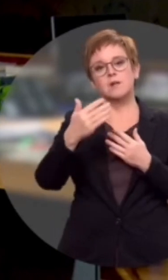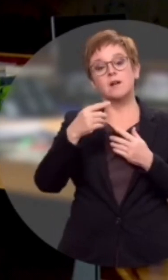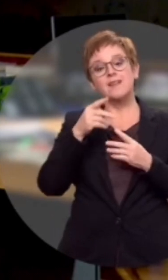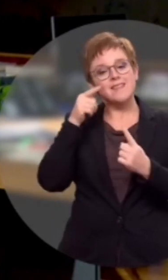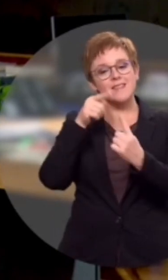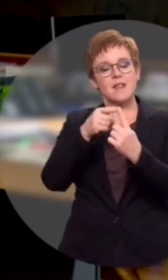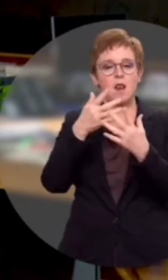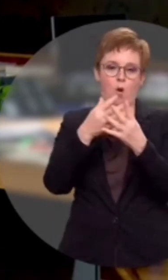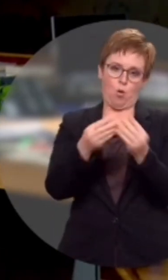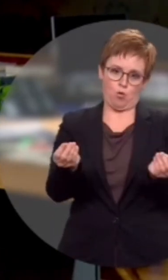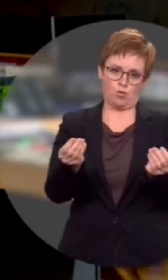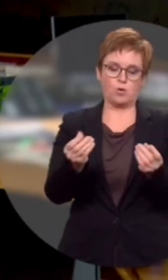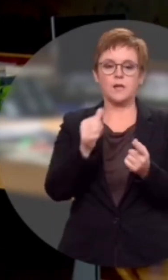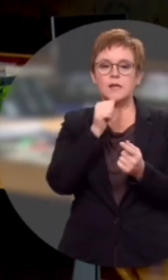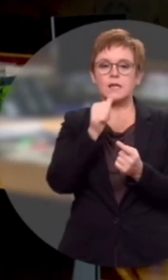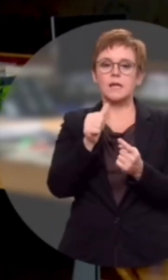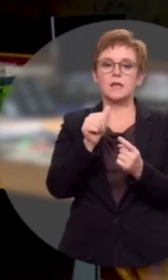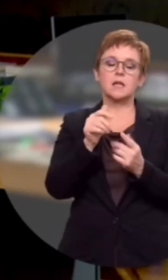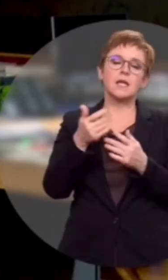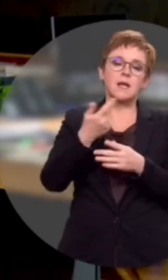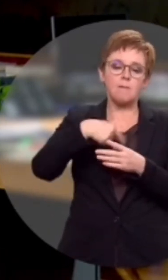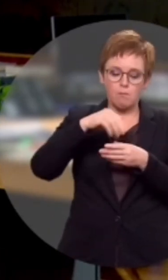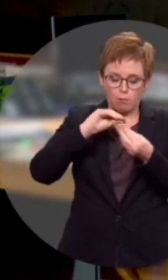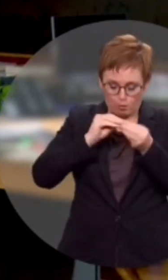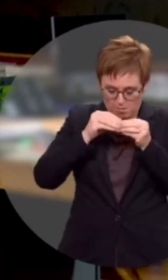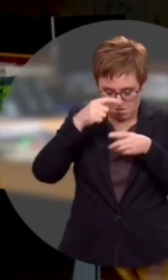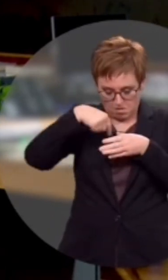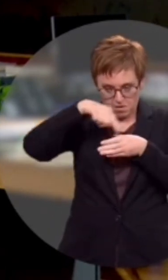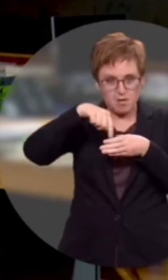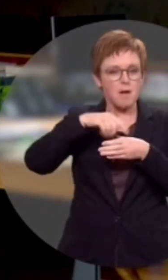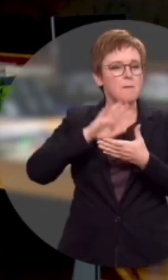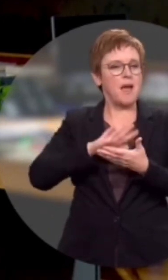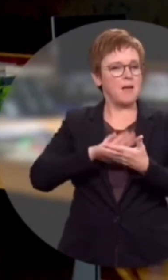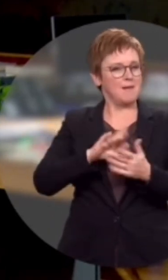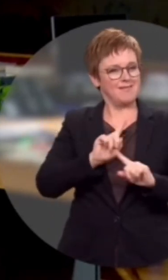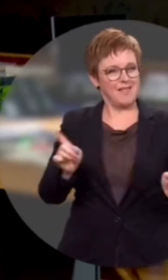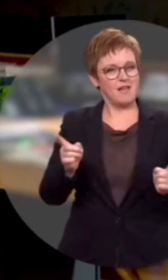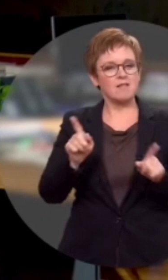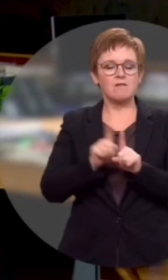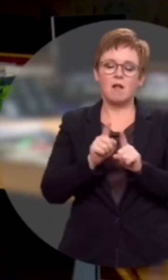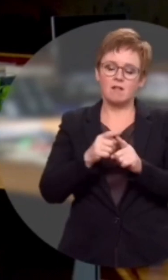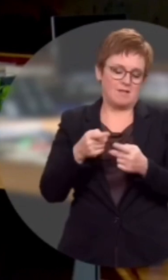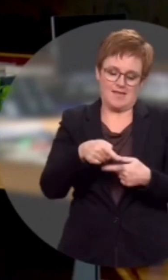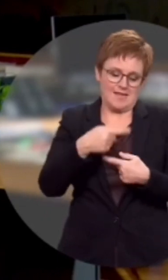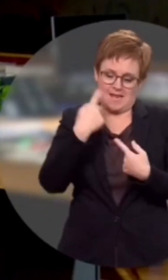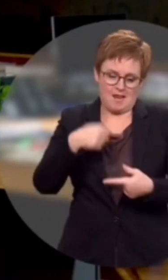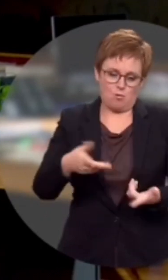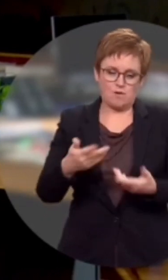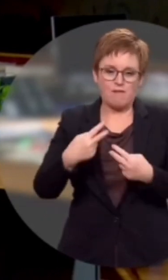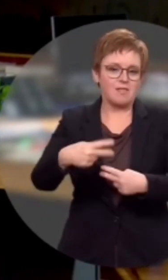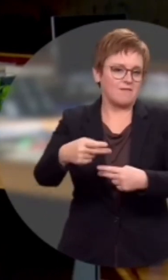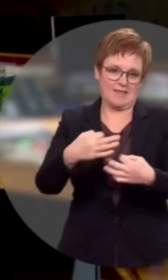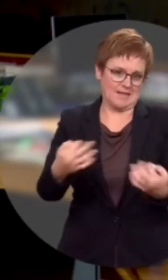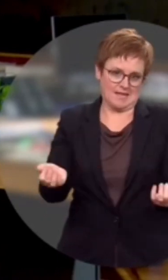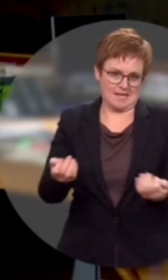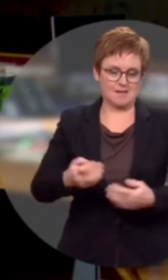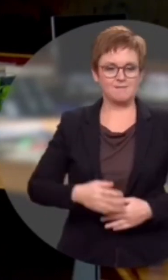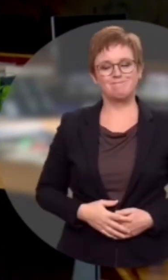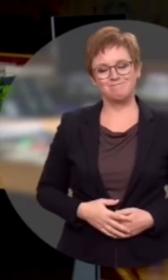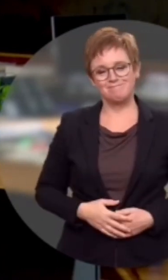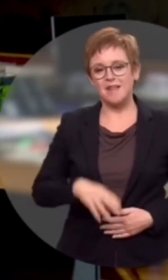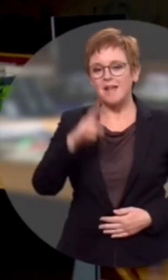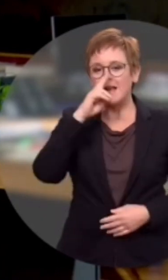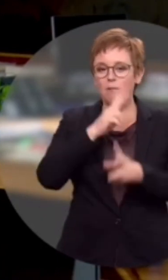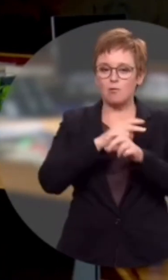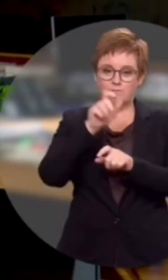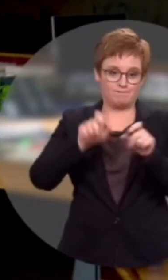Lösung richten und nicht im Problem verharren, denn das bringt uns nicht weiter. Liebe